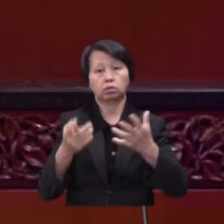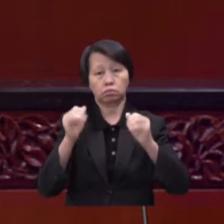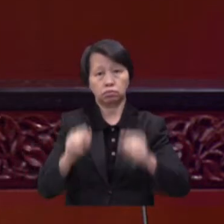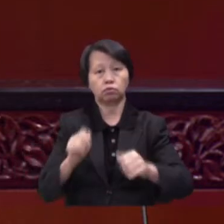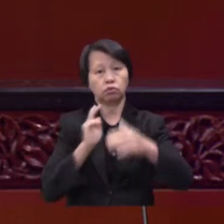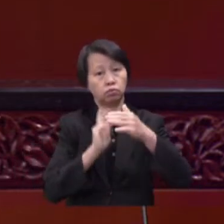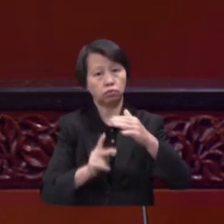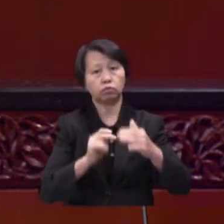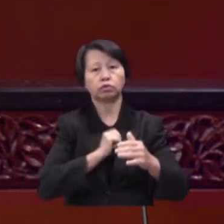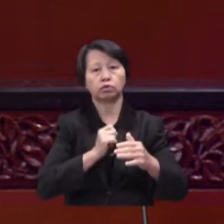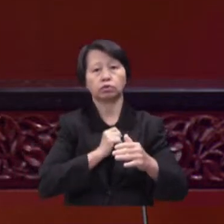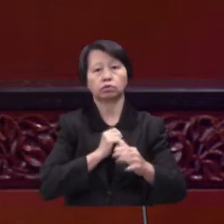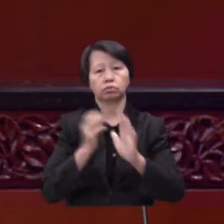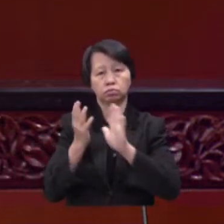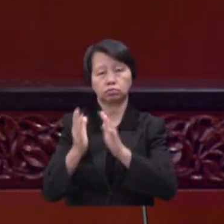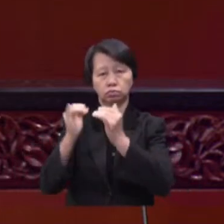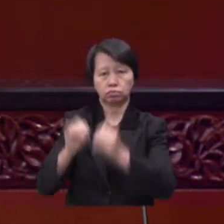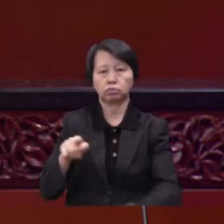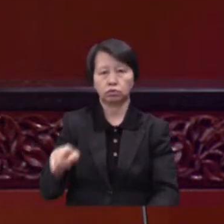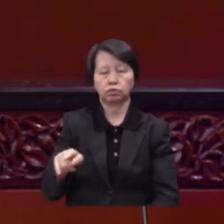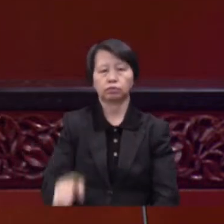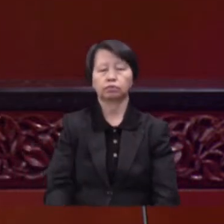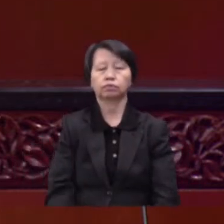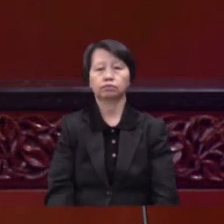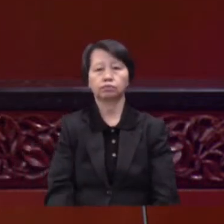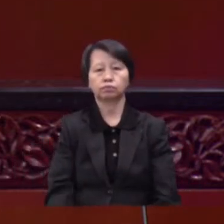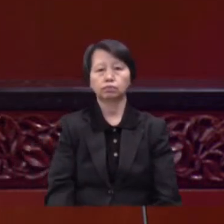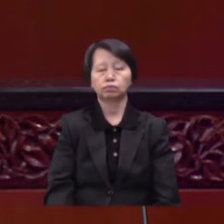terhadap individu tersebut